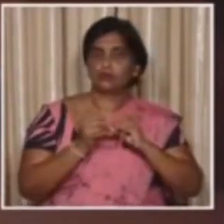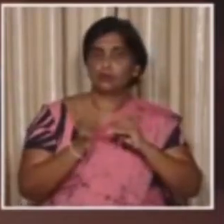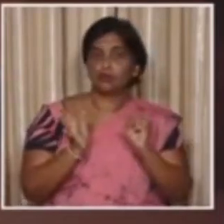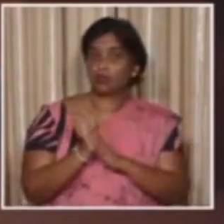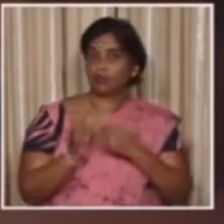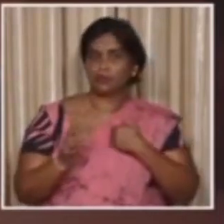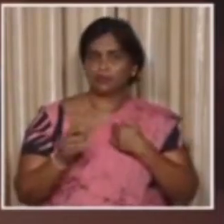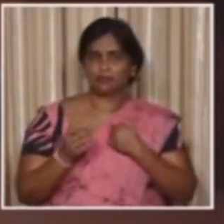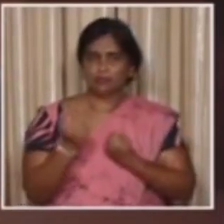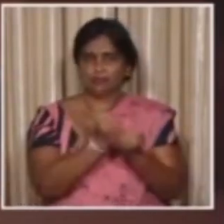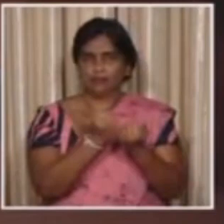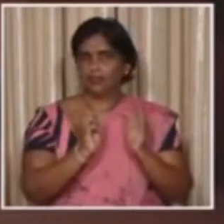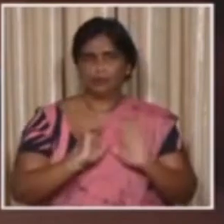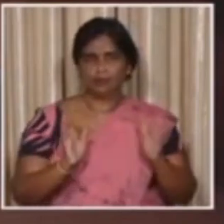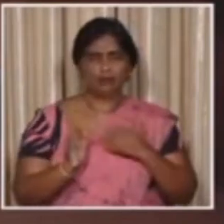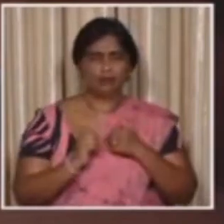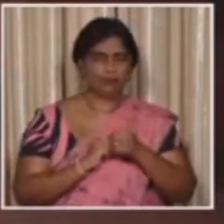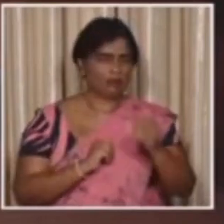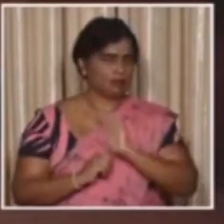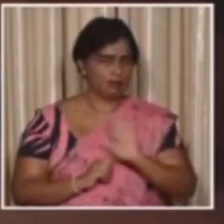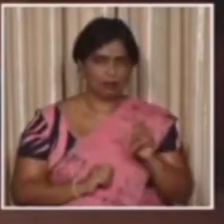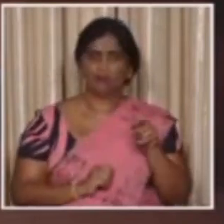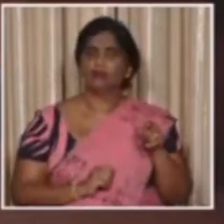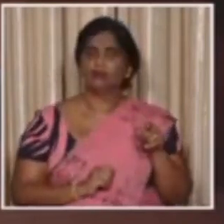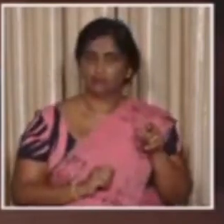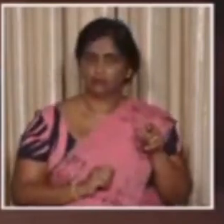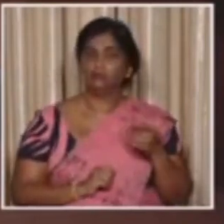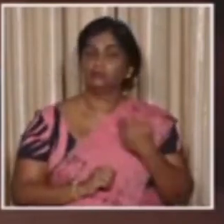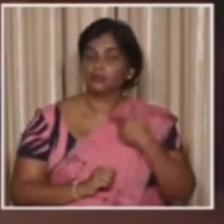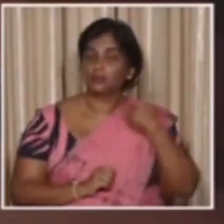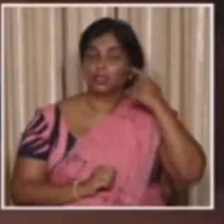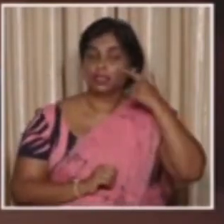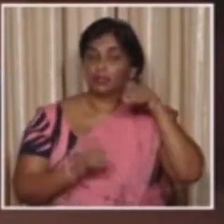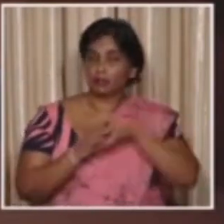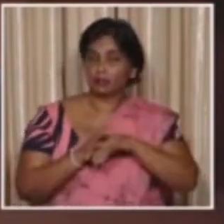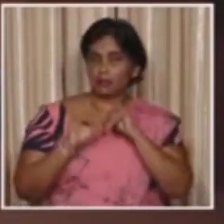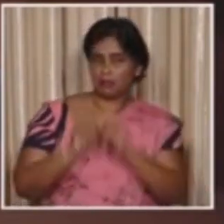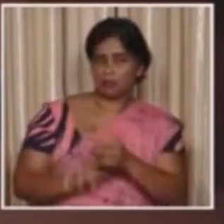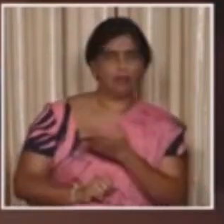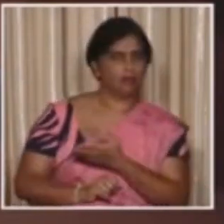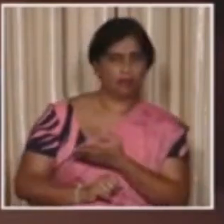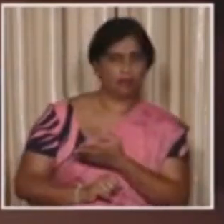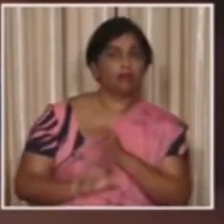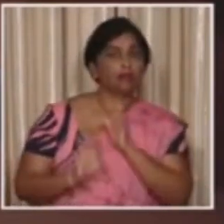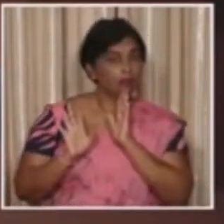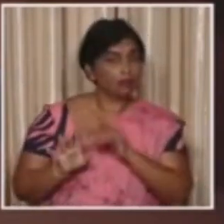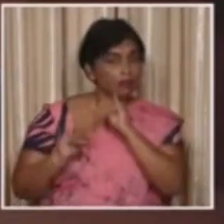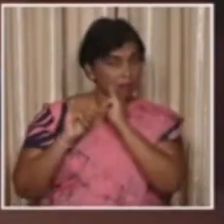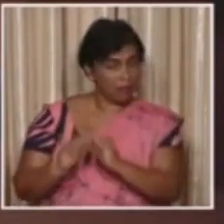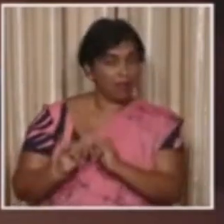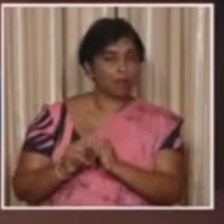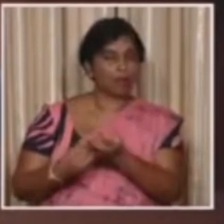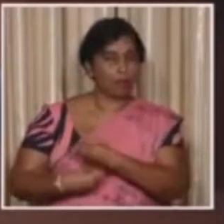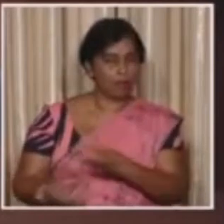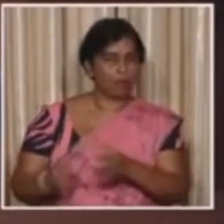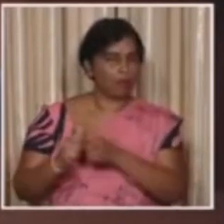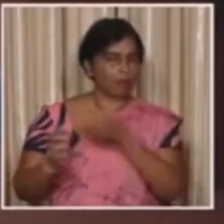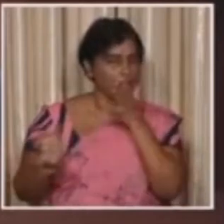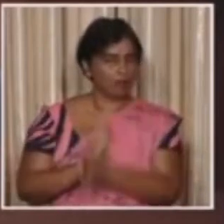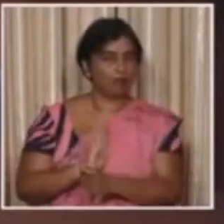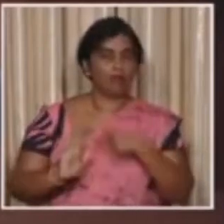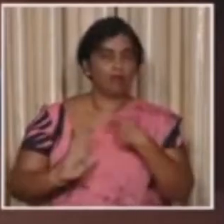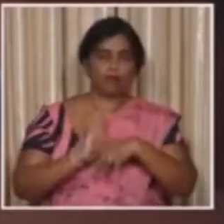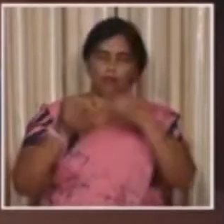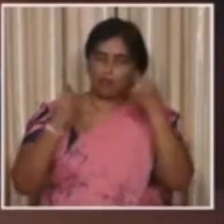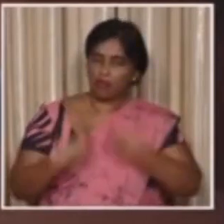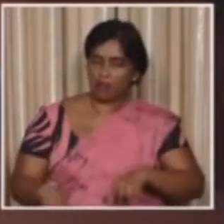ලැස්සිනේ. අපි එහෙම ආවඩන්නෙත් නෑ. අපි ඉතින් ඉන්න එක දූෂිතයි. හැබැයි ඉන්න එක විනාශකාරී, ඉන්න එක රට